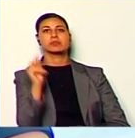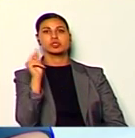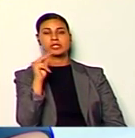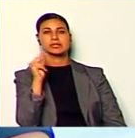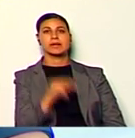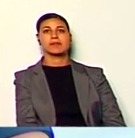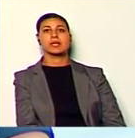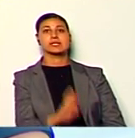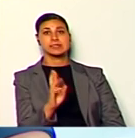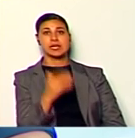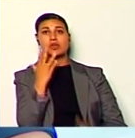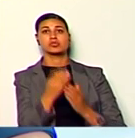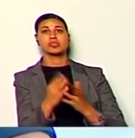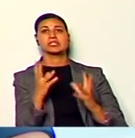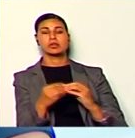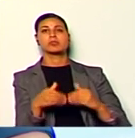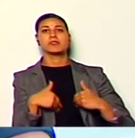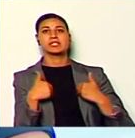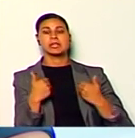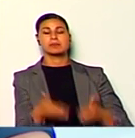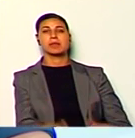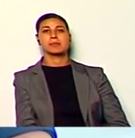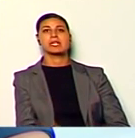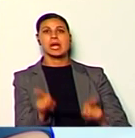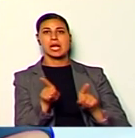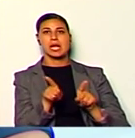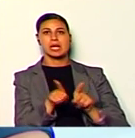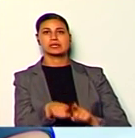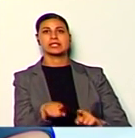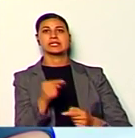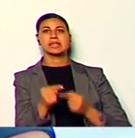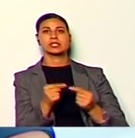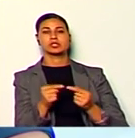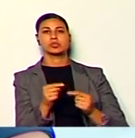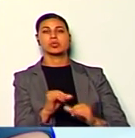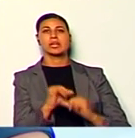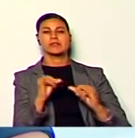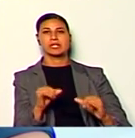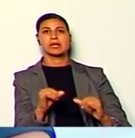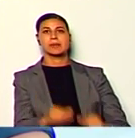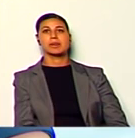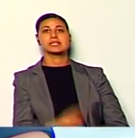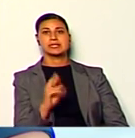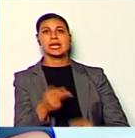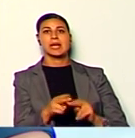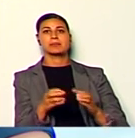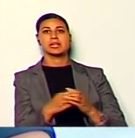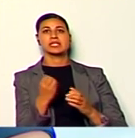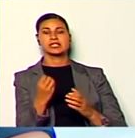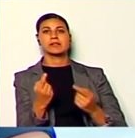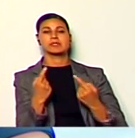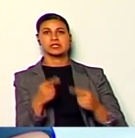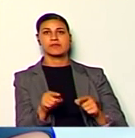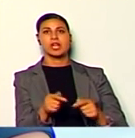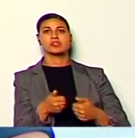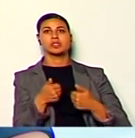შესწავლას. და ჩვენ ზოგადად მივესალმებით ესეთი ტრადიციული დარგების განვითარებას და ამ დარგს კიდევ სხვა